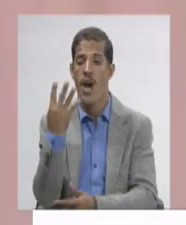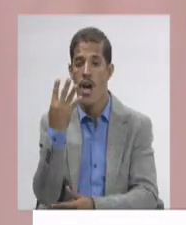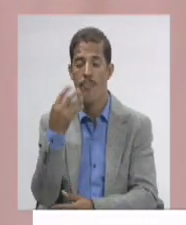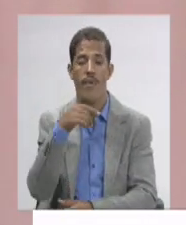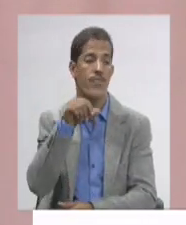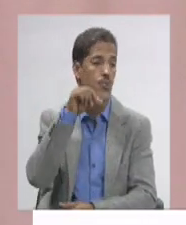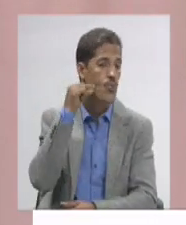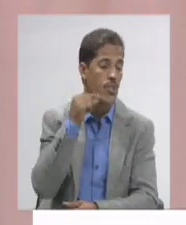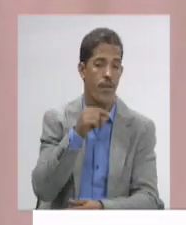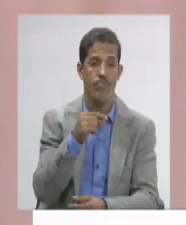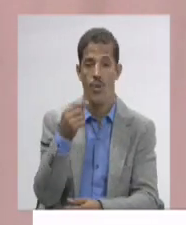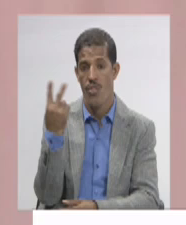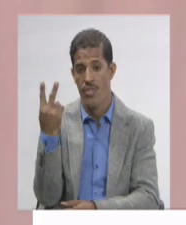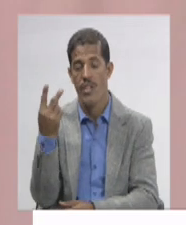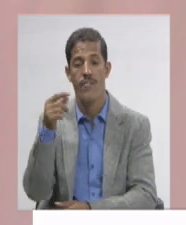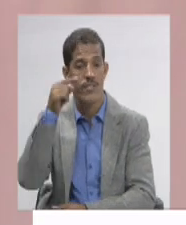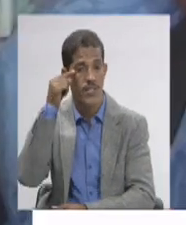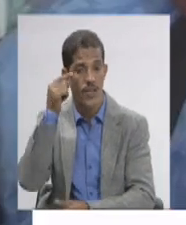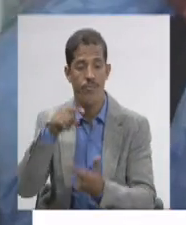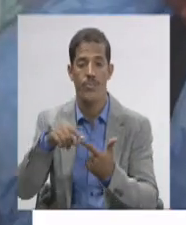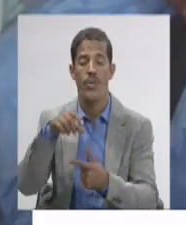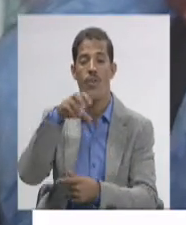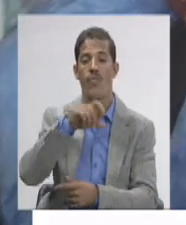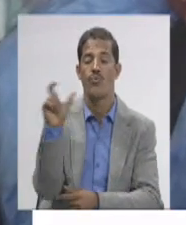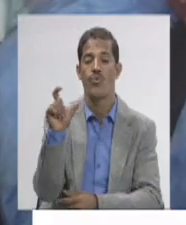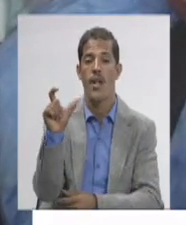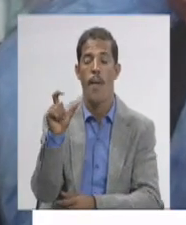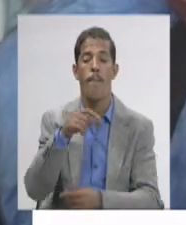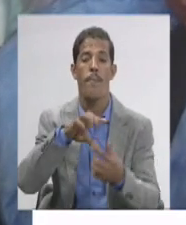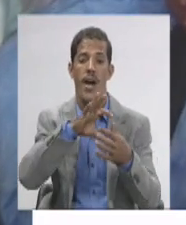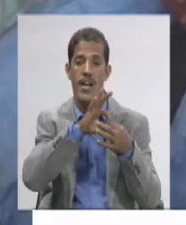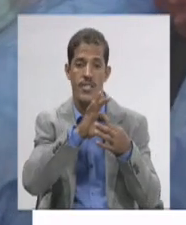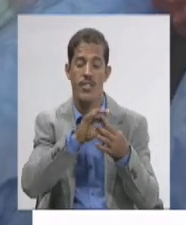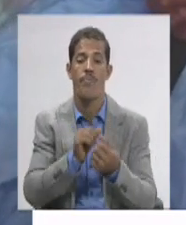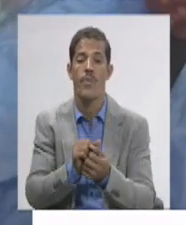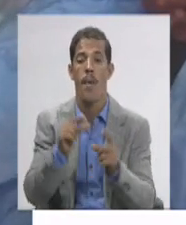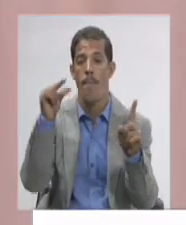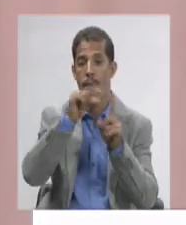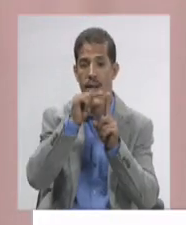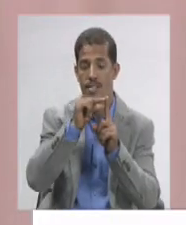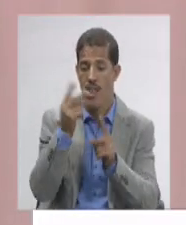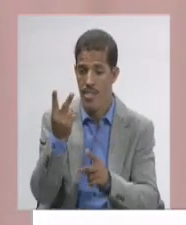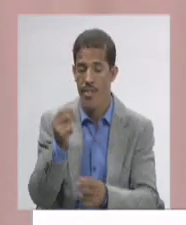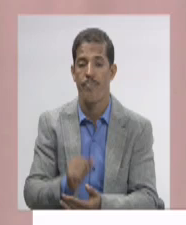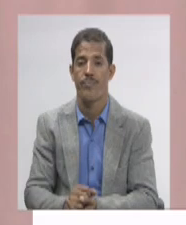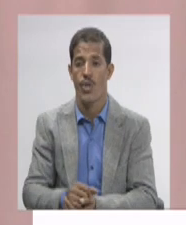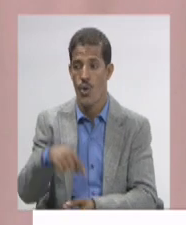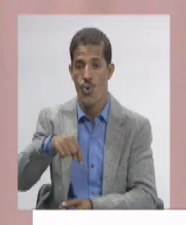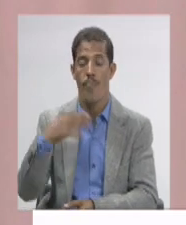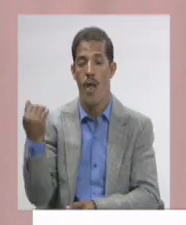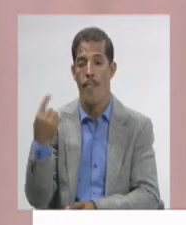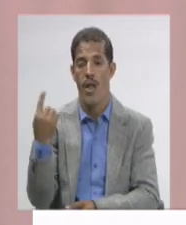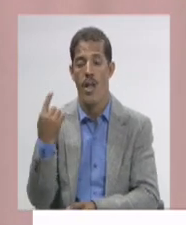في المكسيك دوره واحده في الجمهوريه الاسلاميه الباكستانيه واليوم تتشرف الامانه العامه